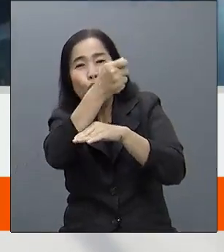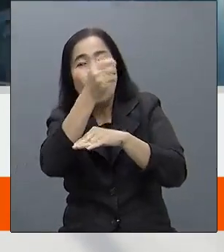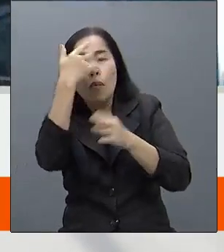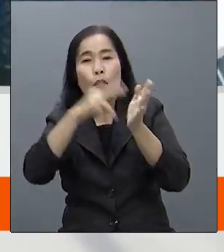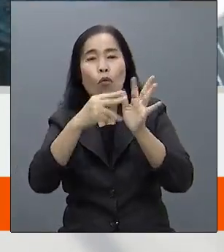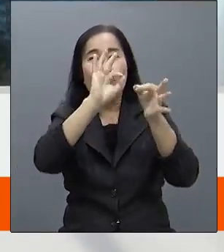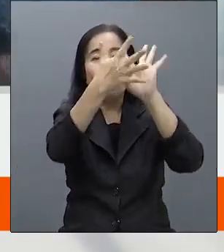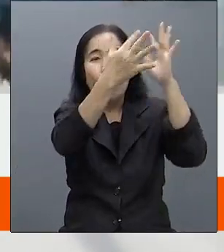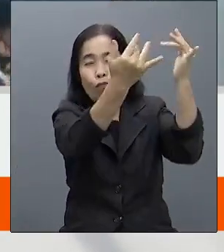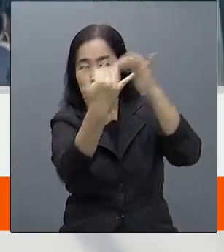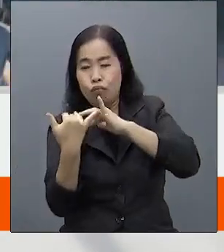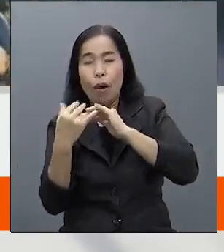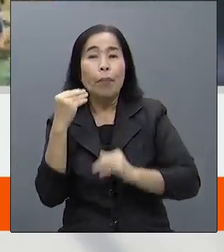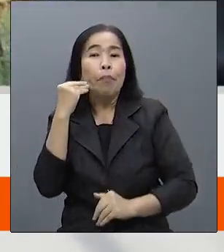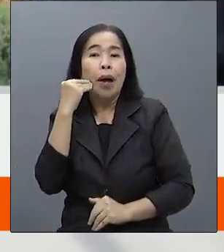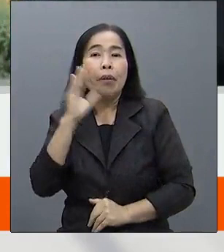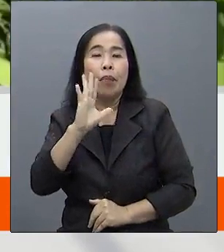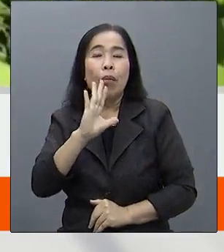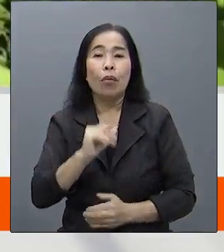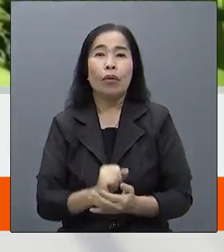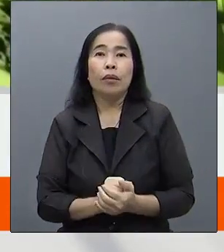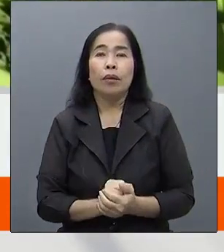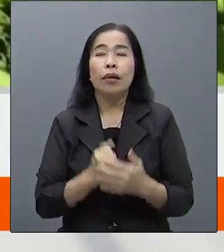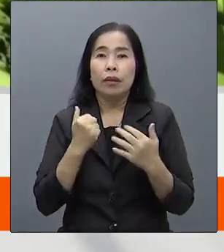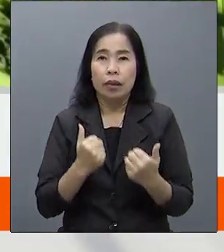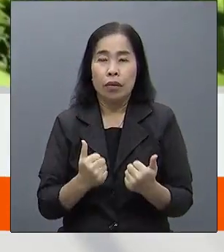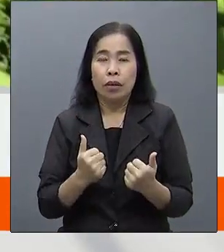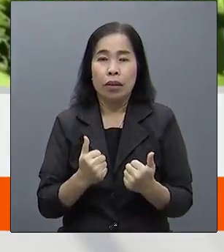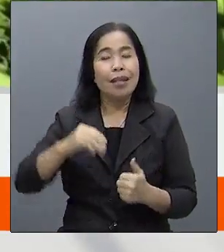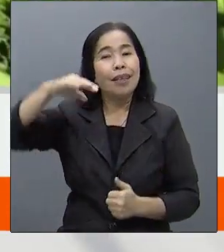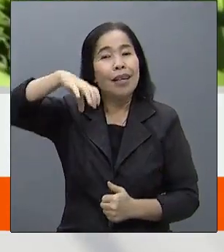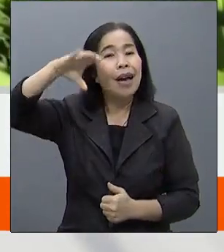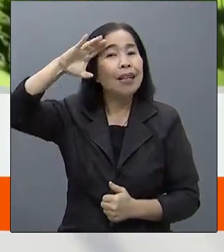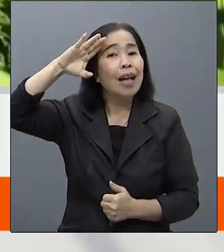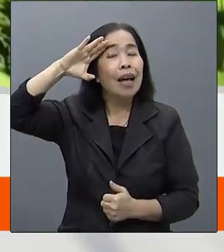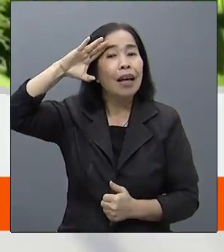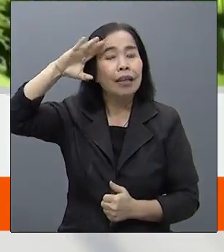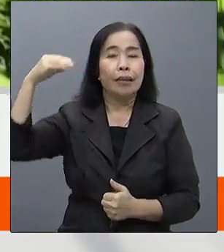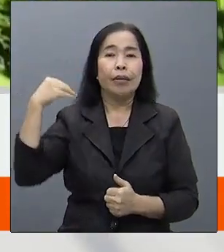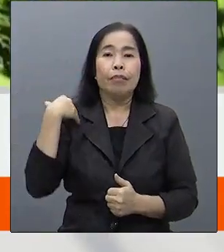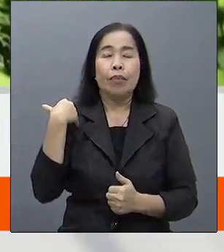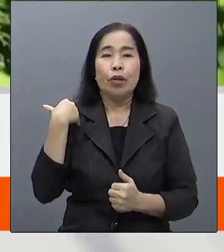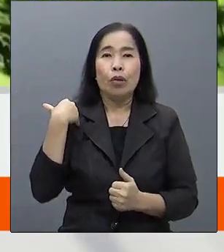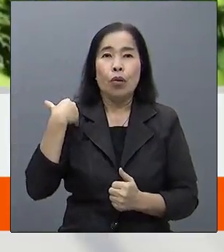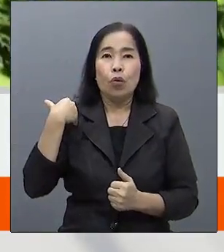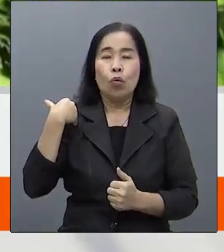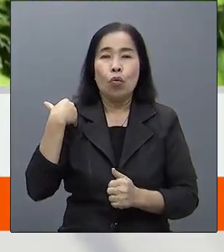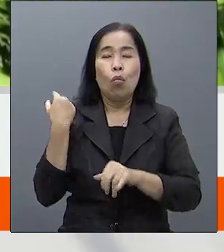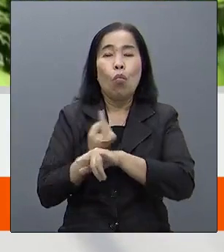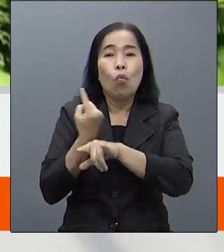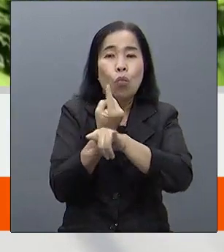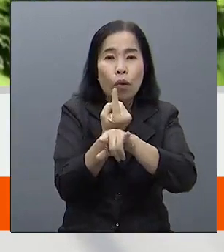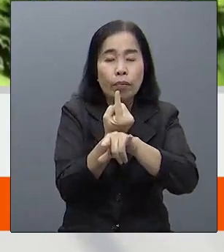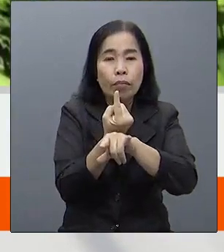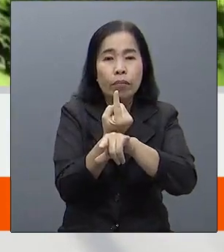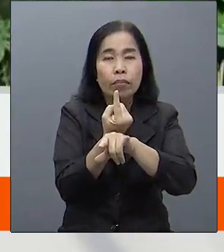ก็จะใช้อากาศยานซึ่งณเวลาเนี้ยทางกองทัพบกได้ส่ง M17 นะครับแล้วก็ทางปอได้ส่งเก